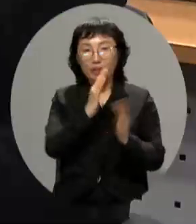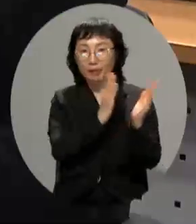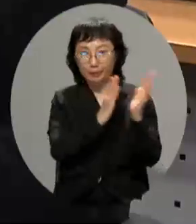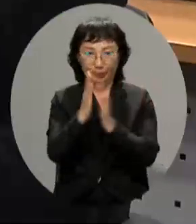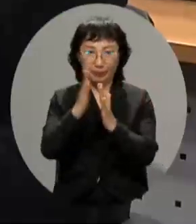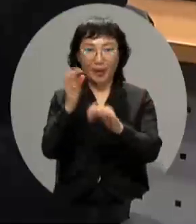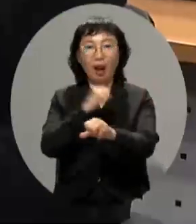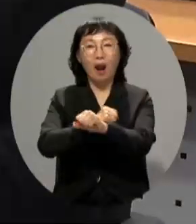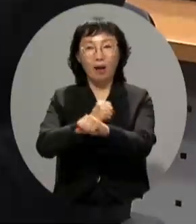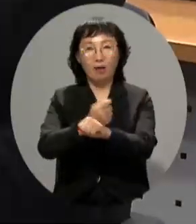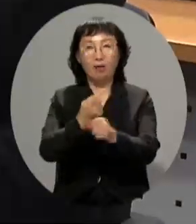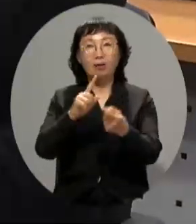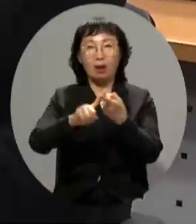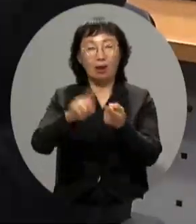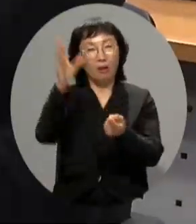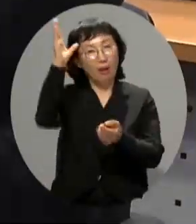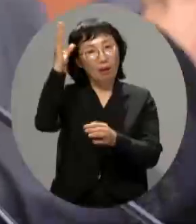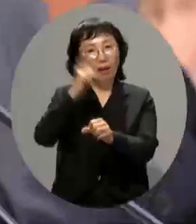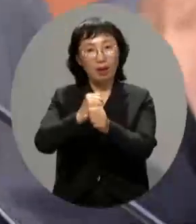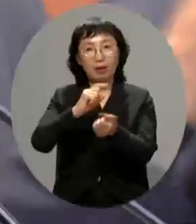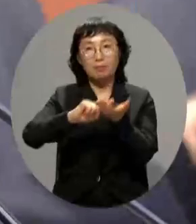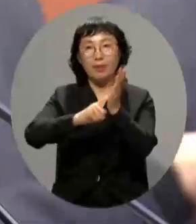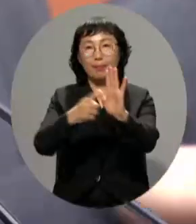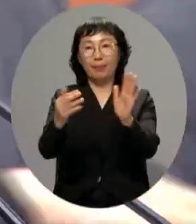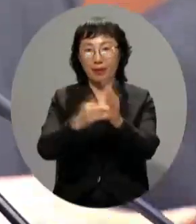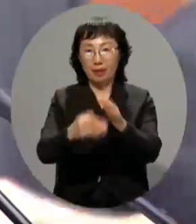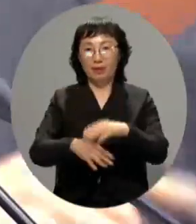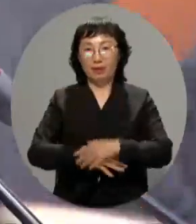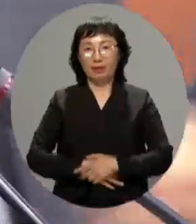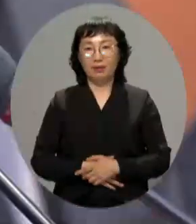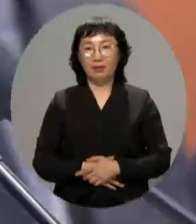정리될 것으로 기대한다고 말했습니다. MBC 뉴스 강동엽입니다.